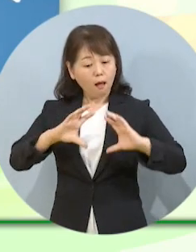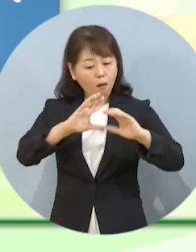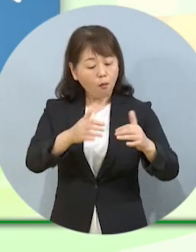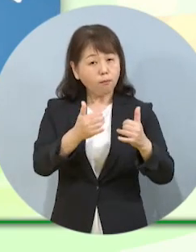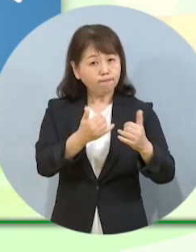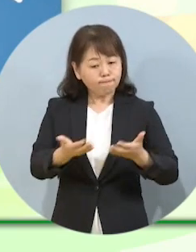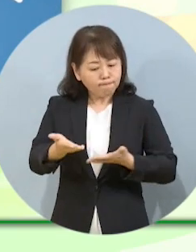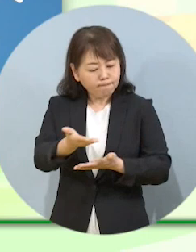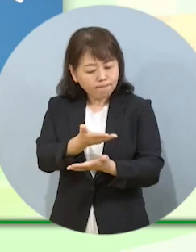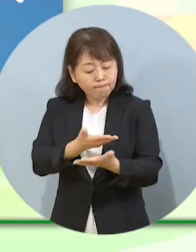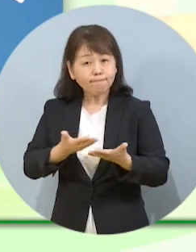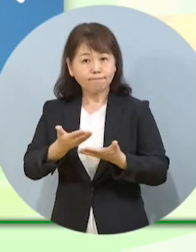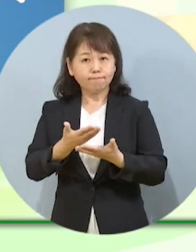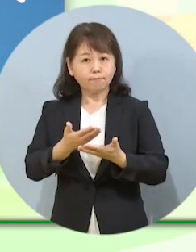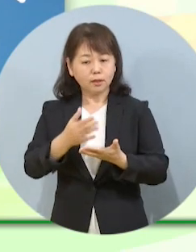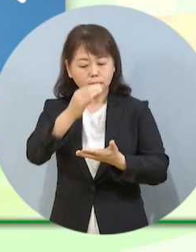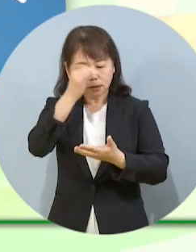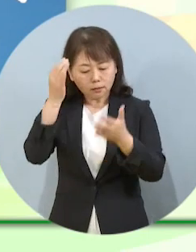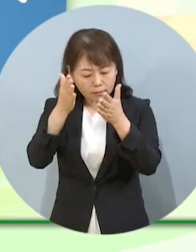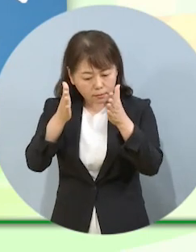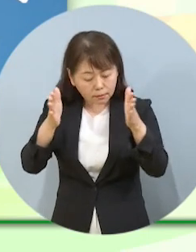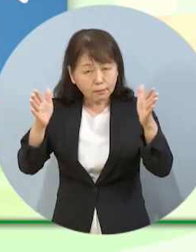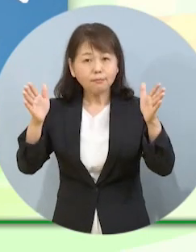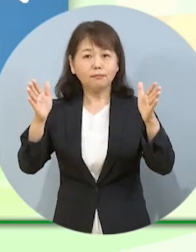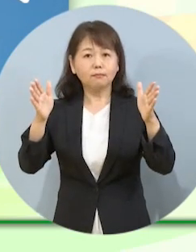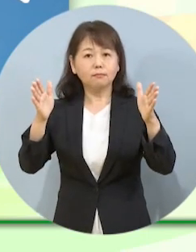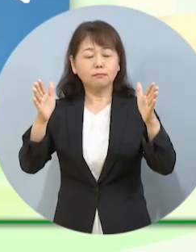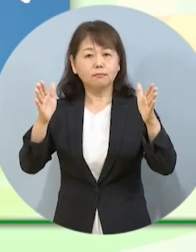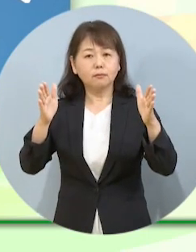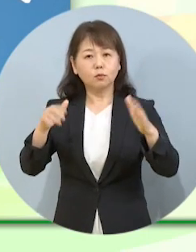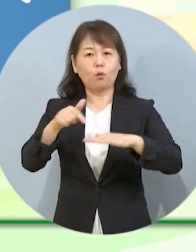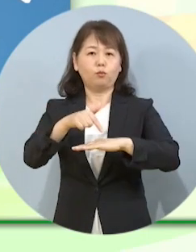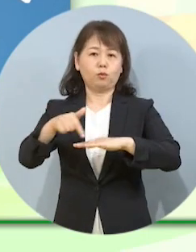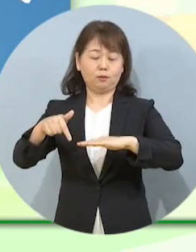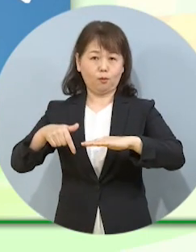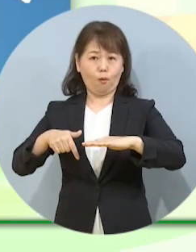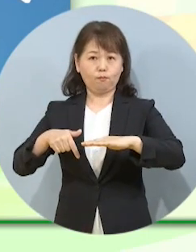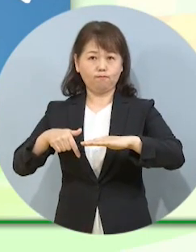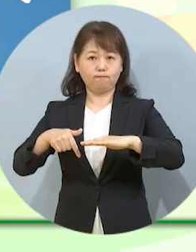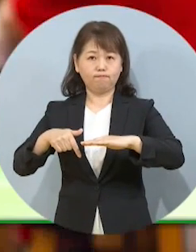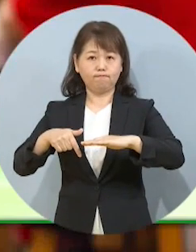世界とつながり見識を広げるためのプロジェクトです。